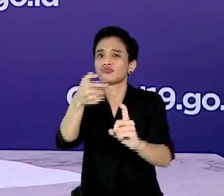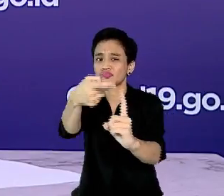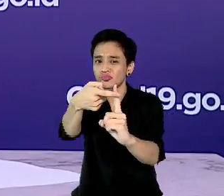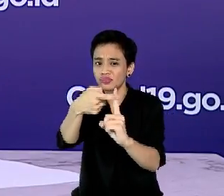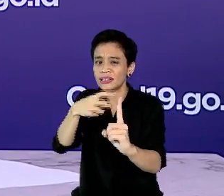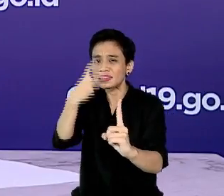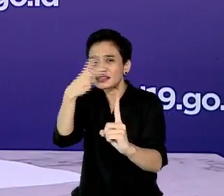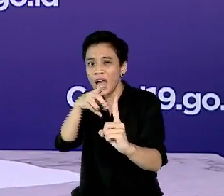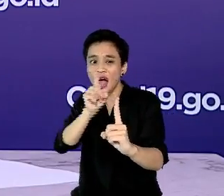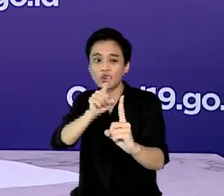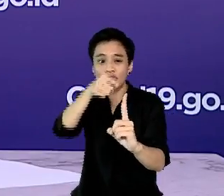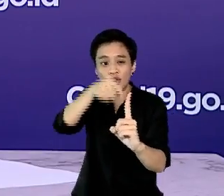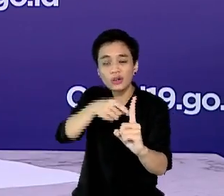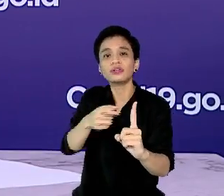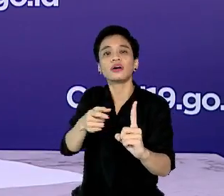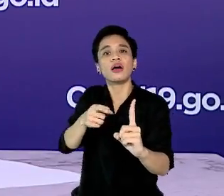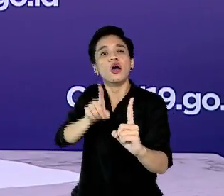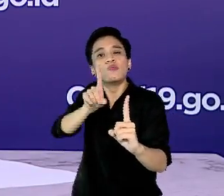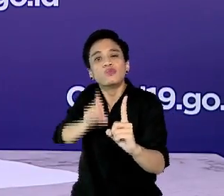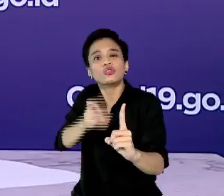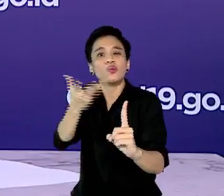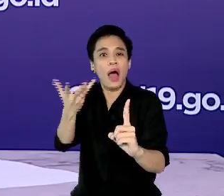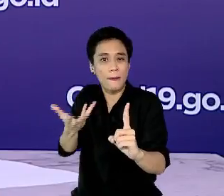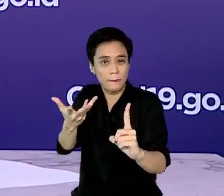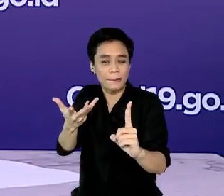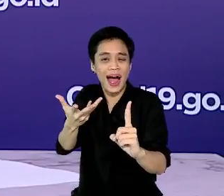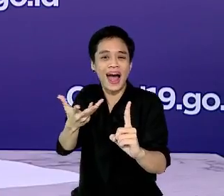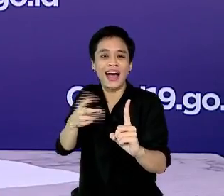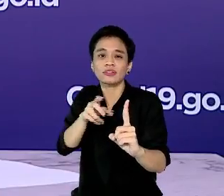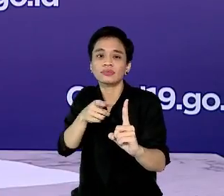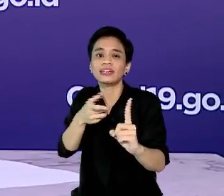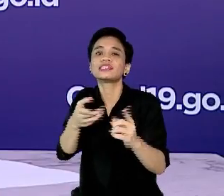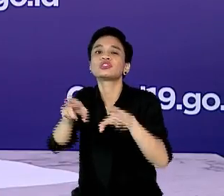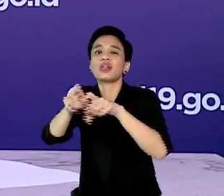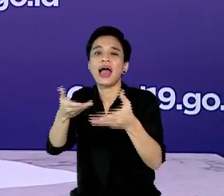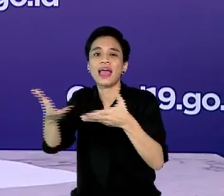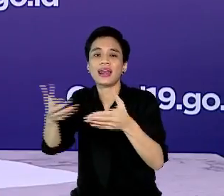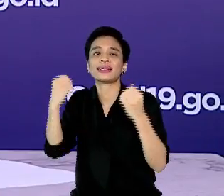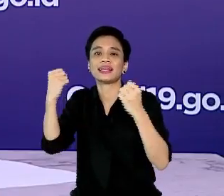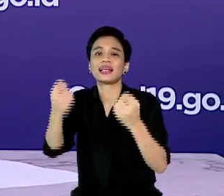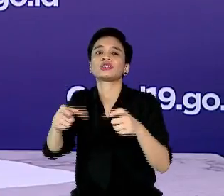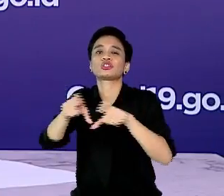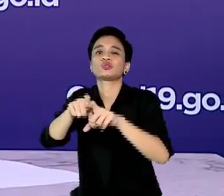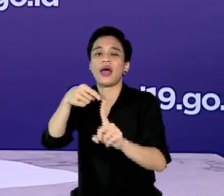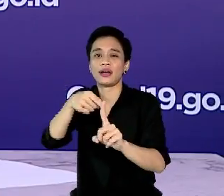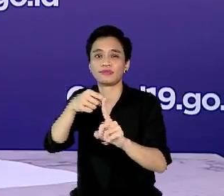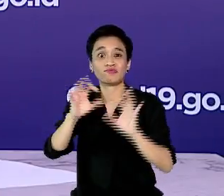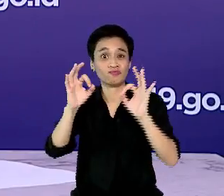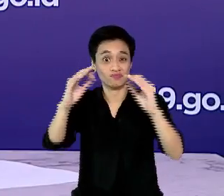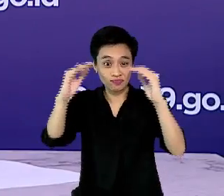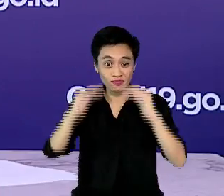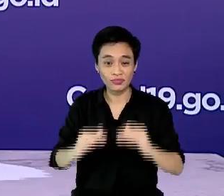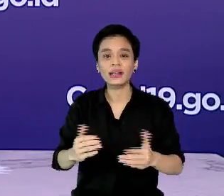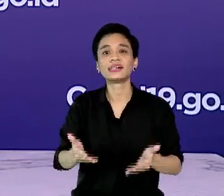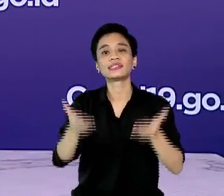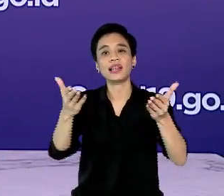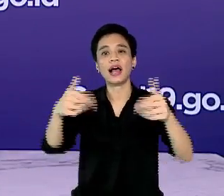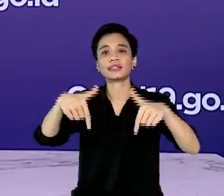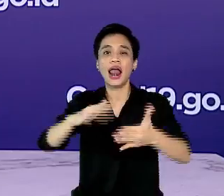medis dan protokol pengobatan. Sekian sesi paparan hari ini, saya lanjutkan dengan tanya jawab media. Terima